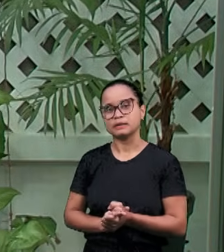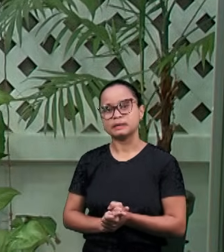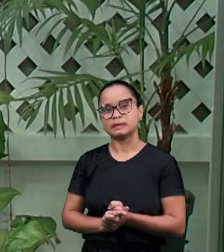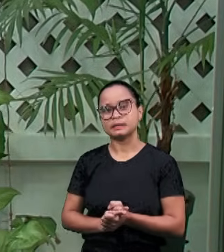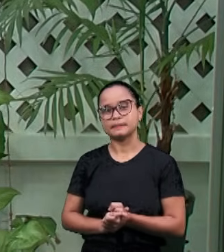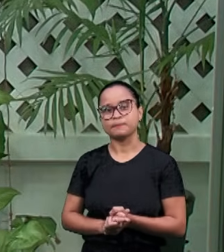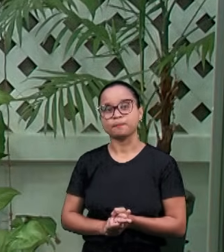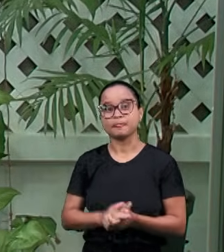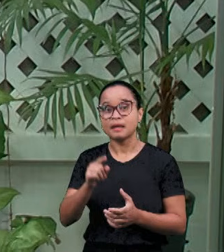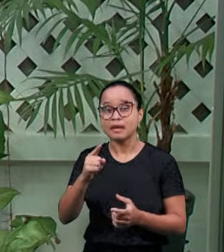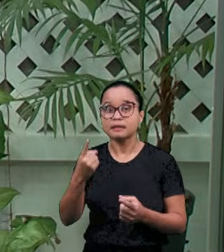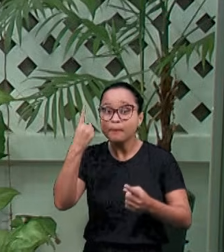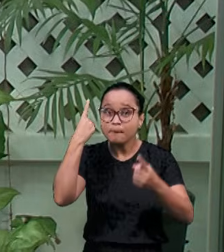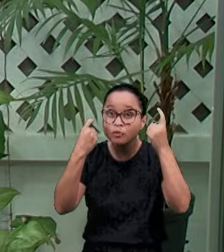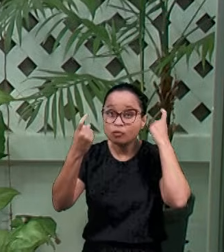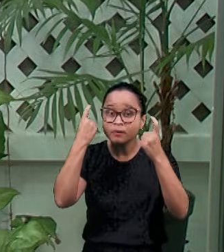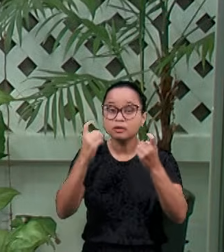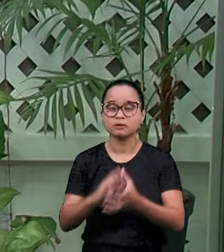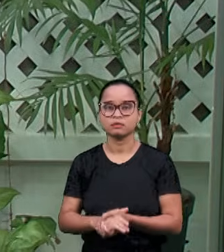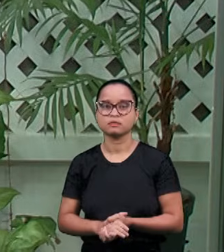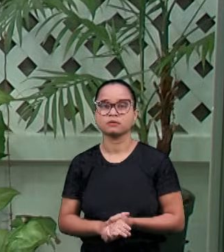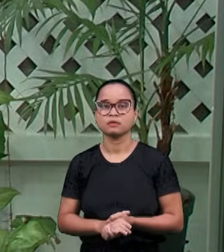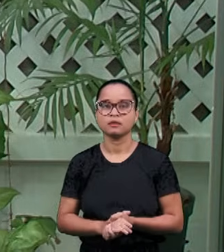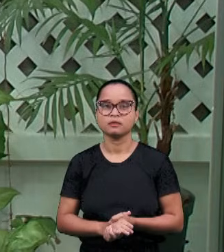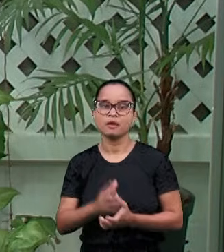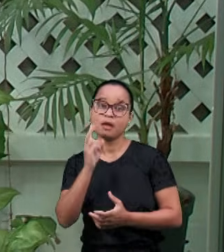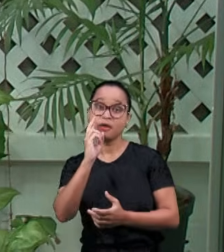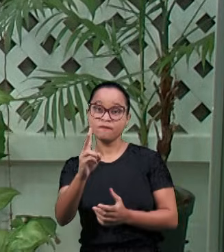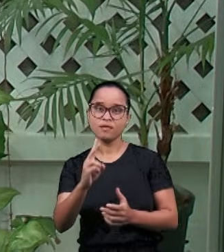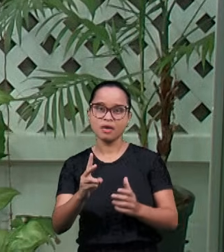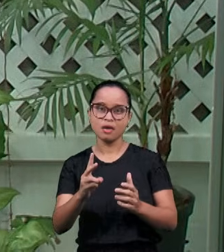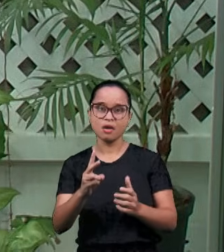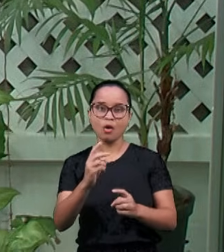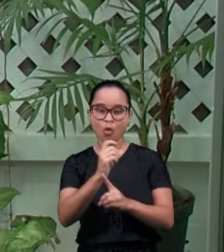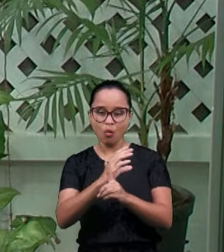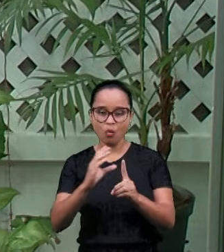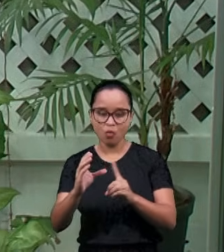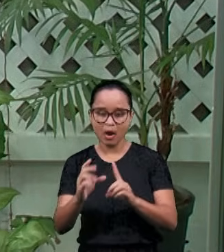il est préoccupé à assister le pré-culte. Il ne rate plus.